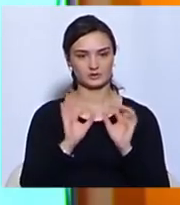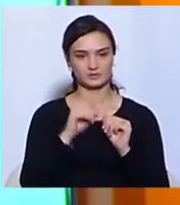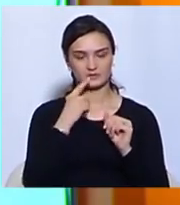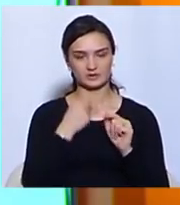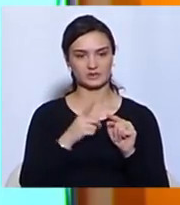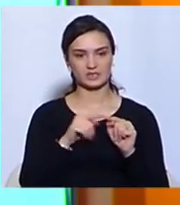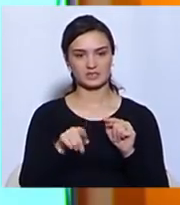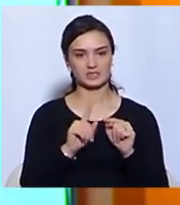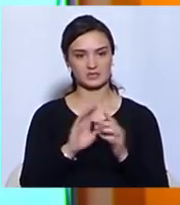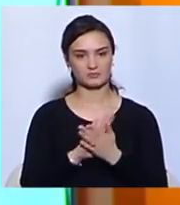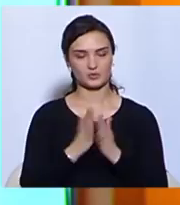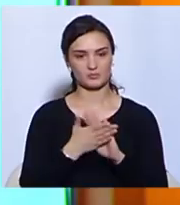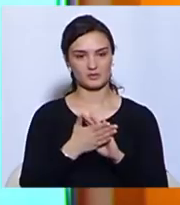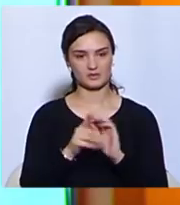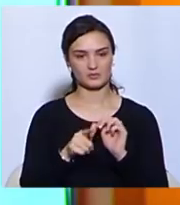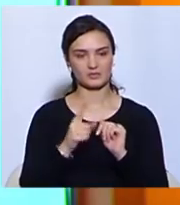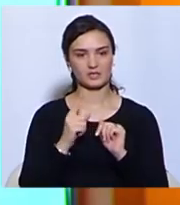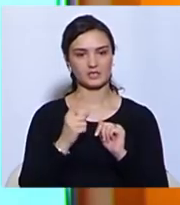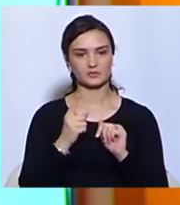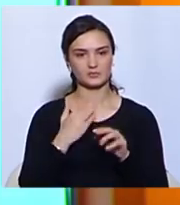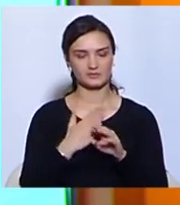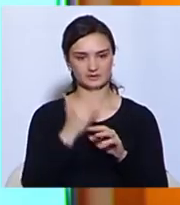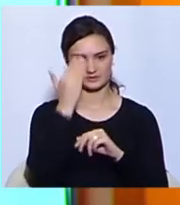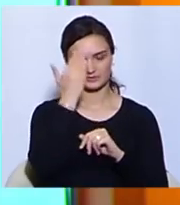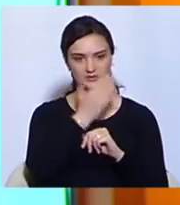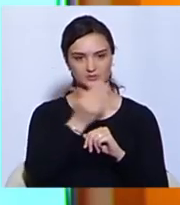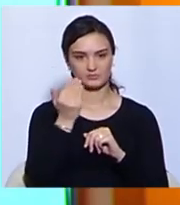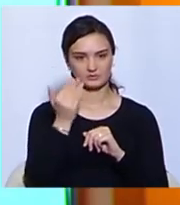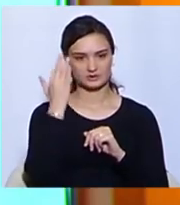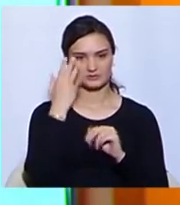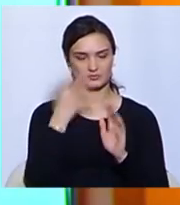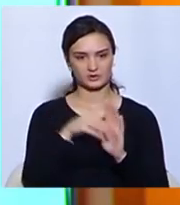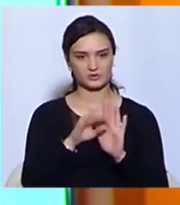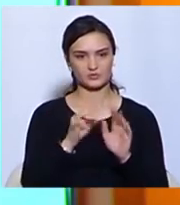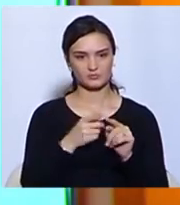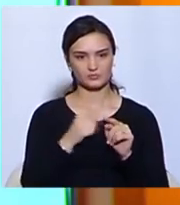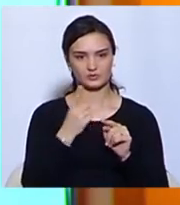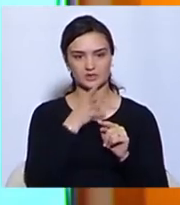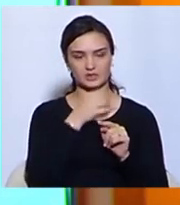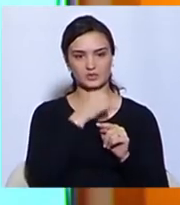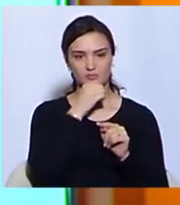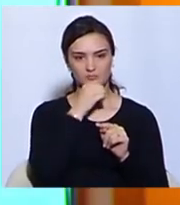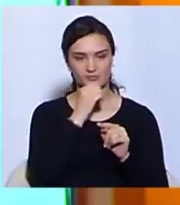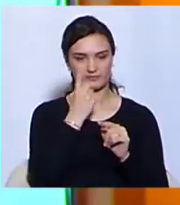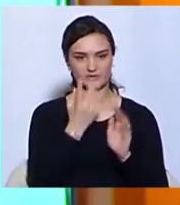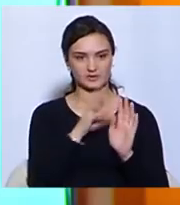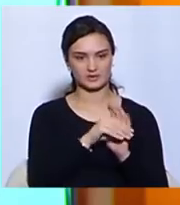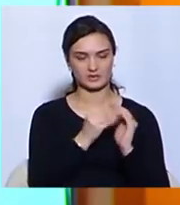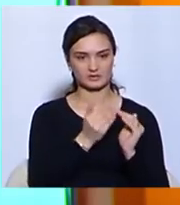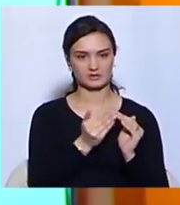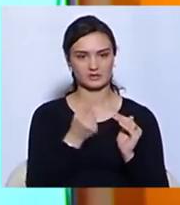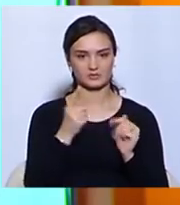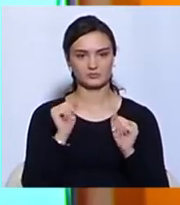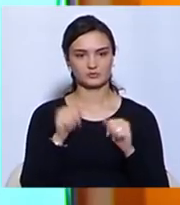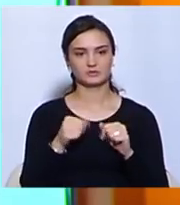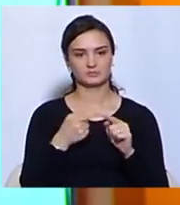რა მდგომარეობა, რატომ აღიბეჭდა საზოგადოებრივი წარმოადგენაში, რომ ეს მხოლოდ ერთ ასაკობრივ კატეგორიას ეხება და